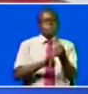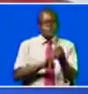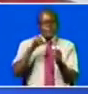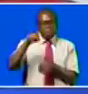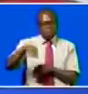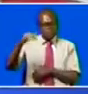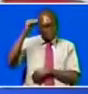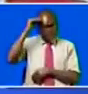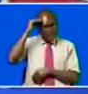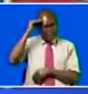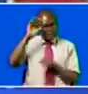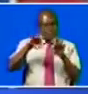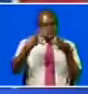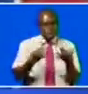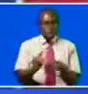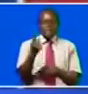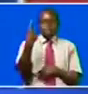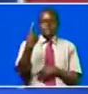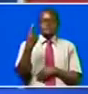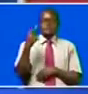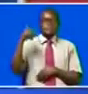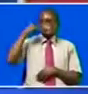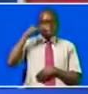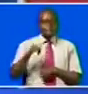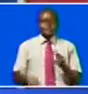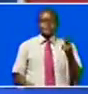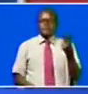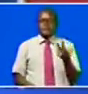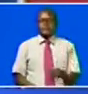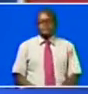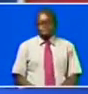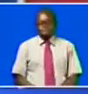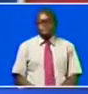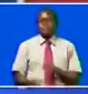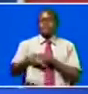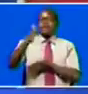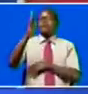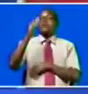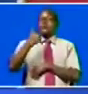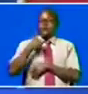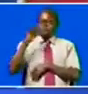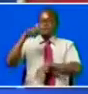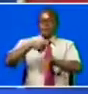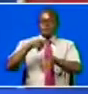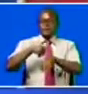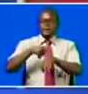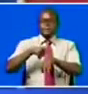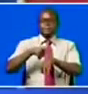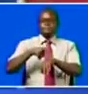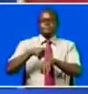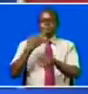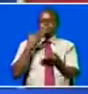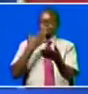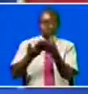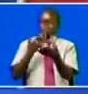kujifunza. Familia kwanza, simu inafuatia. Of course, Mungu ako na nafasi yake, hatumzungumzii. Asante